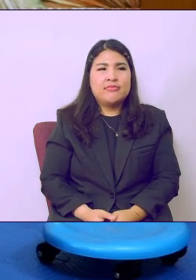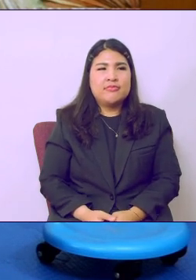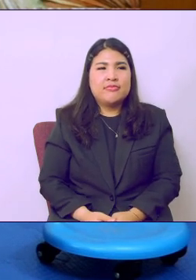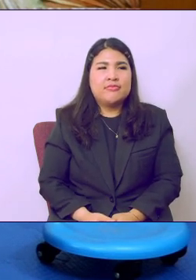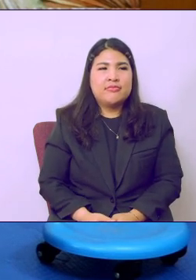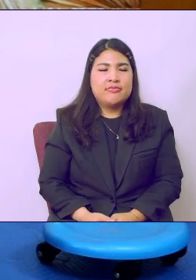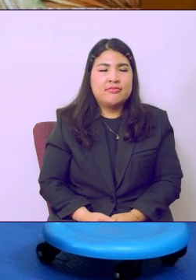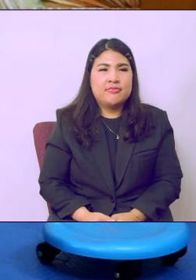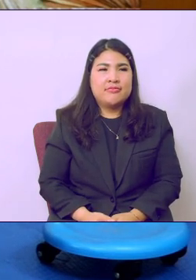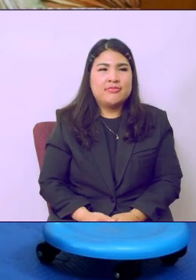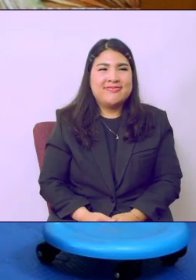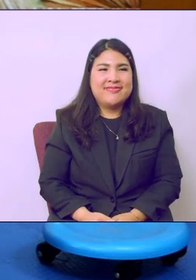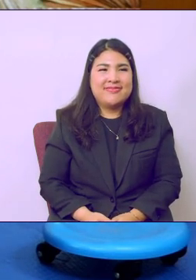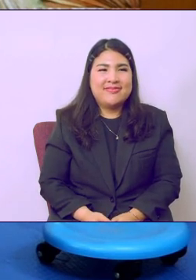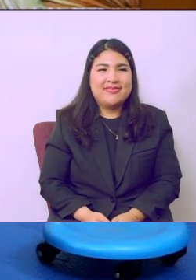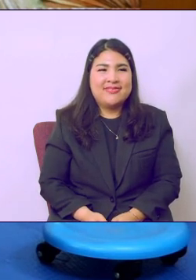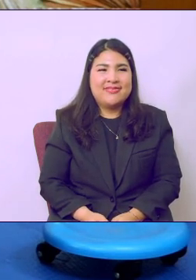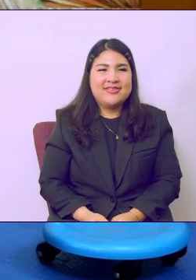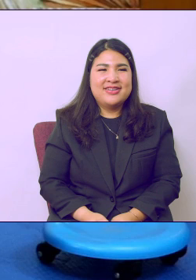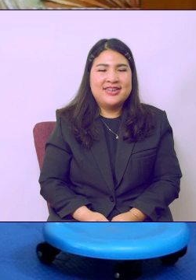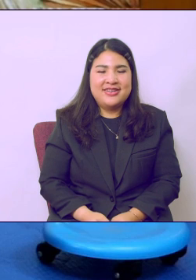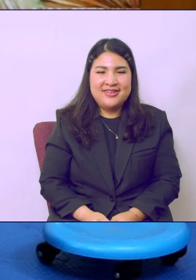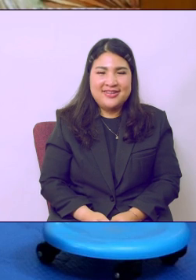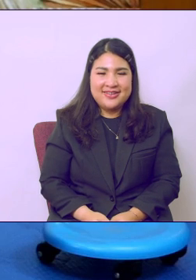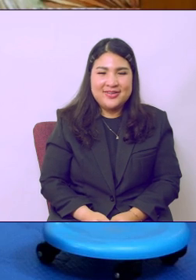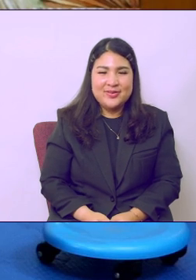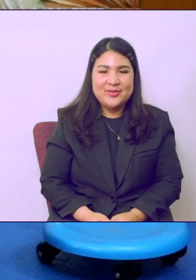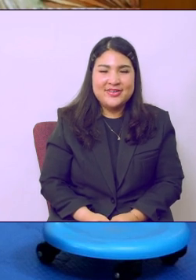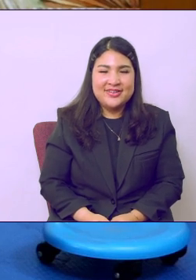ไหรเหนื่อยมคะเหนื่อยแล้ว